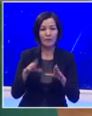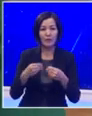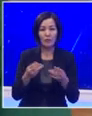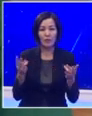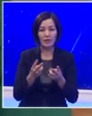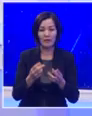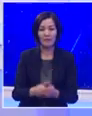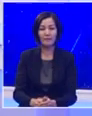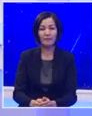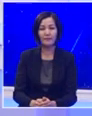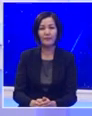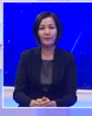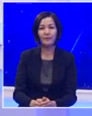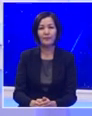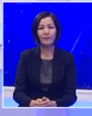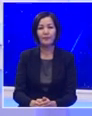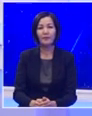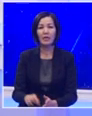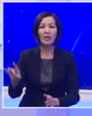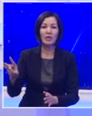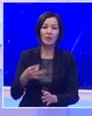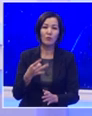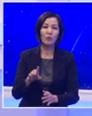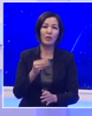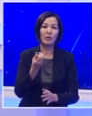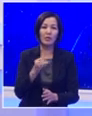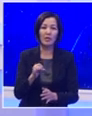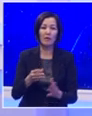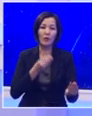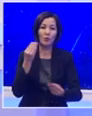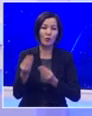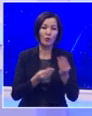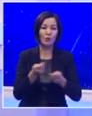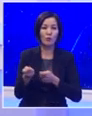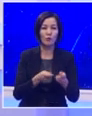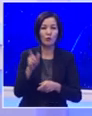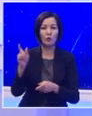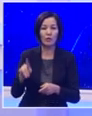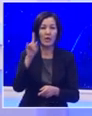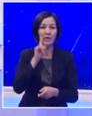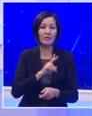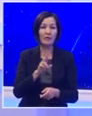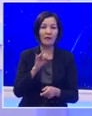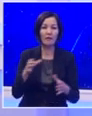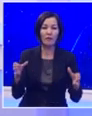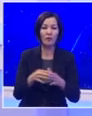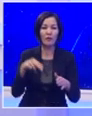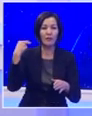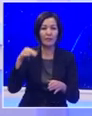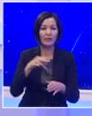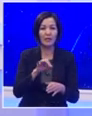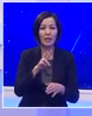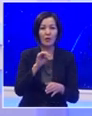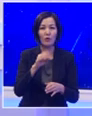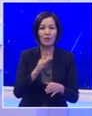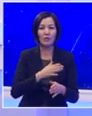керек деп ойлаймын. Осы орайда республикалық жайдарман ойындарының жүргізушісі Қазақстан КВН одағының президенті Есен